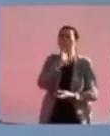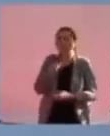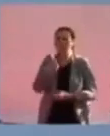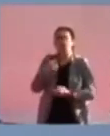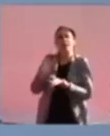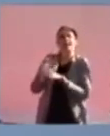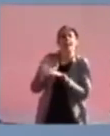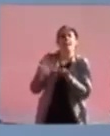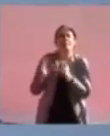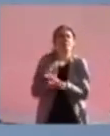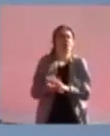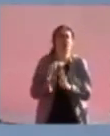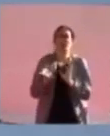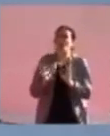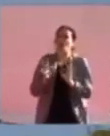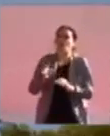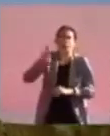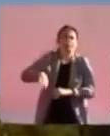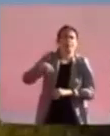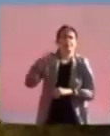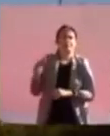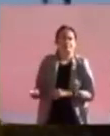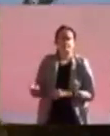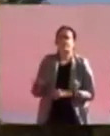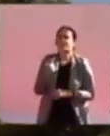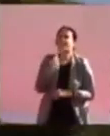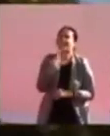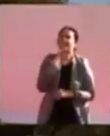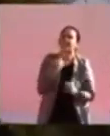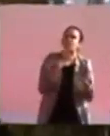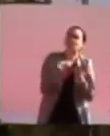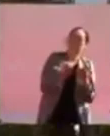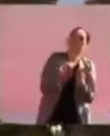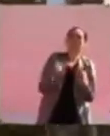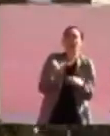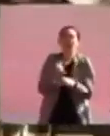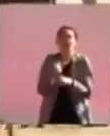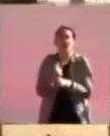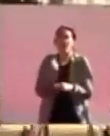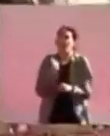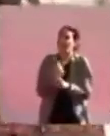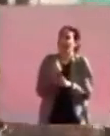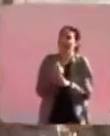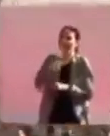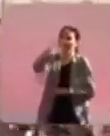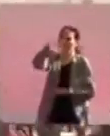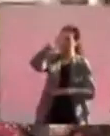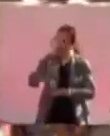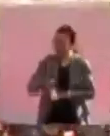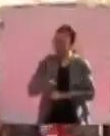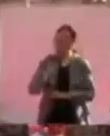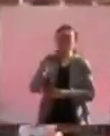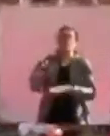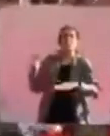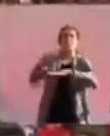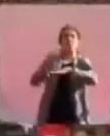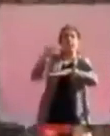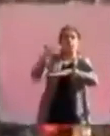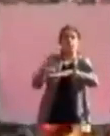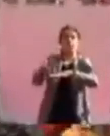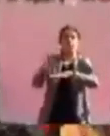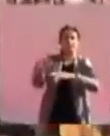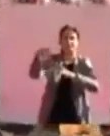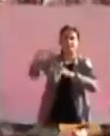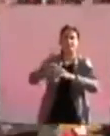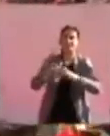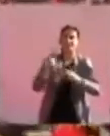salute della popolazione e la dignità di chi studia e lavora al centro dell'organizzazione del servizio sanitario nazionale ci saranno altre